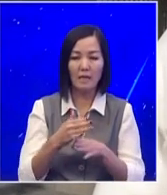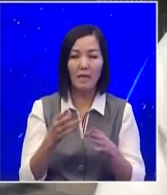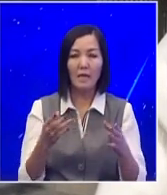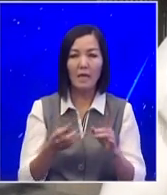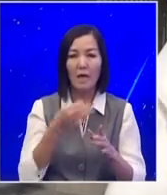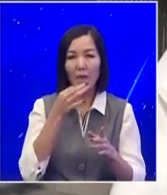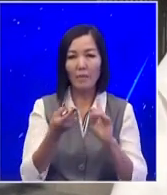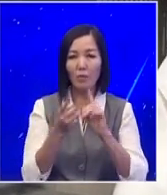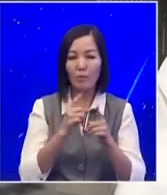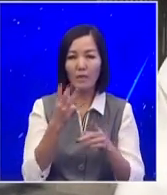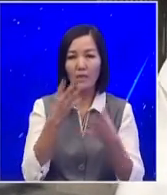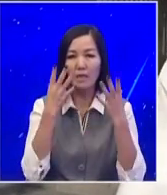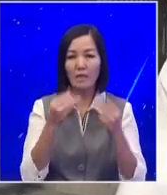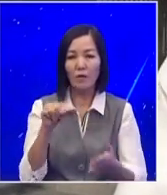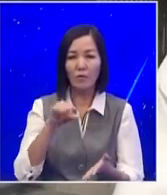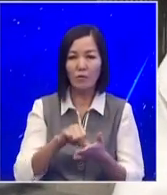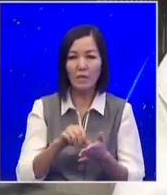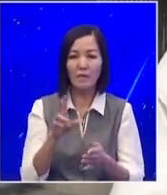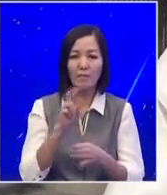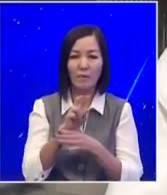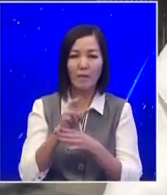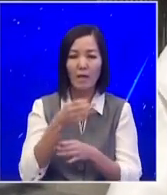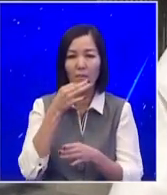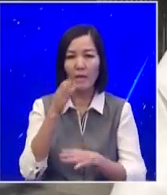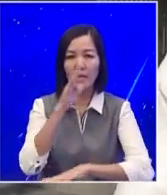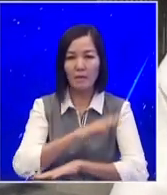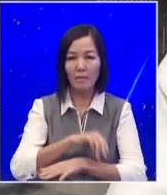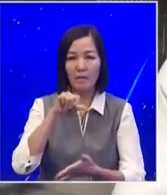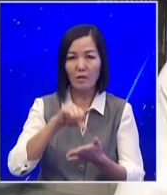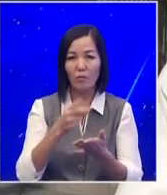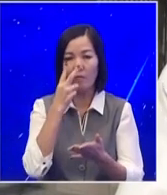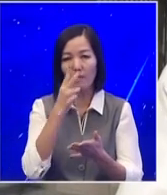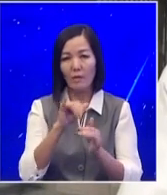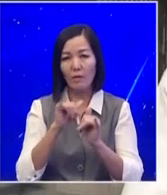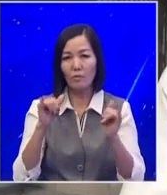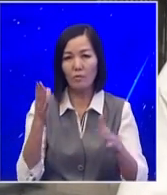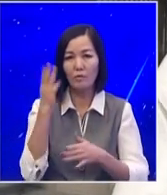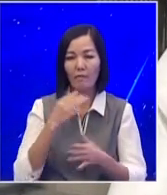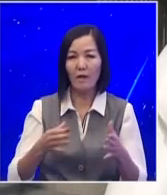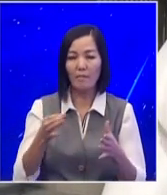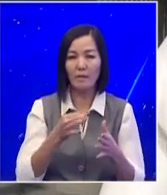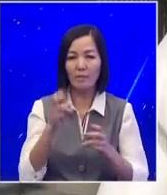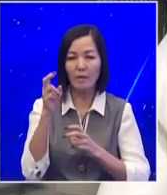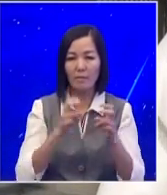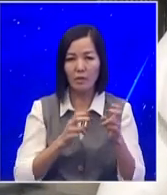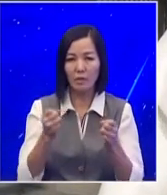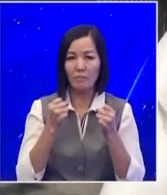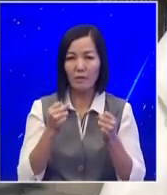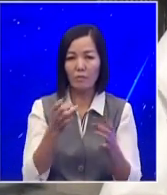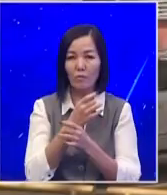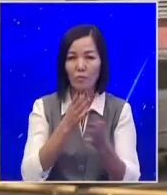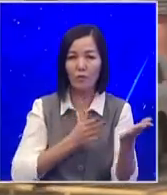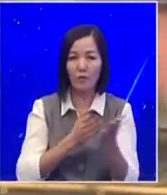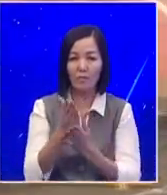обмен опытом. За эти 3 дня участники побывали на полезных мастер-классах и увидели рост области в спортивных, промышленных и культурных